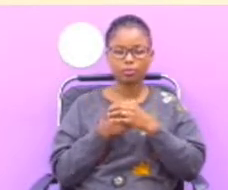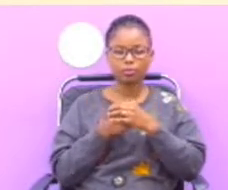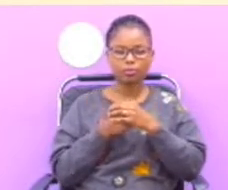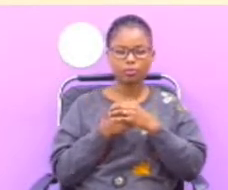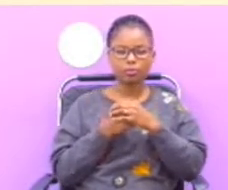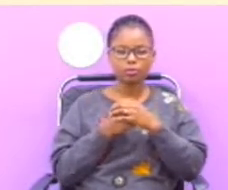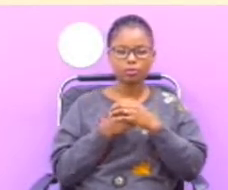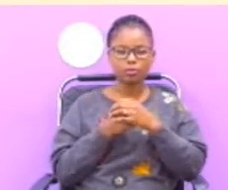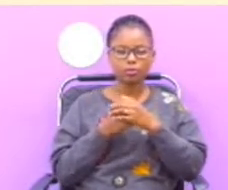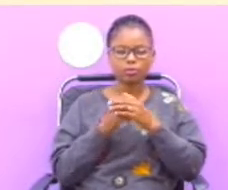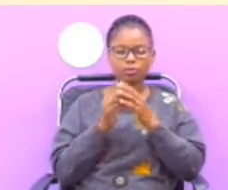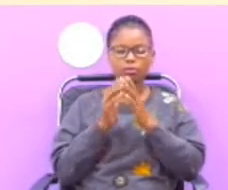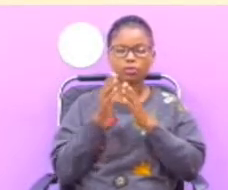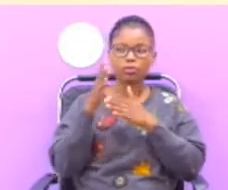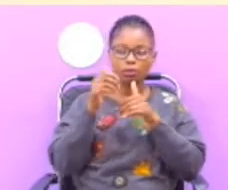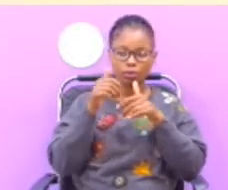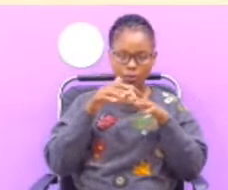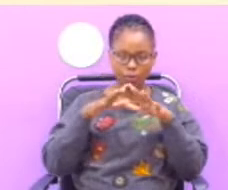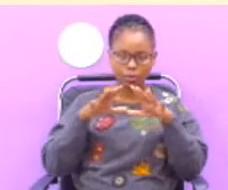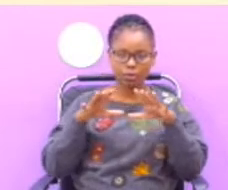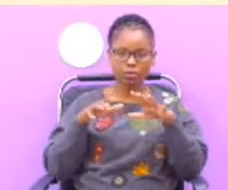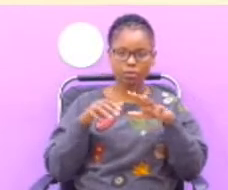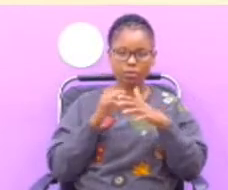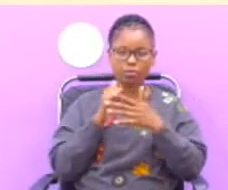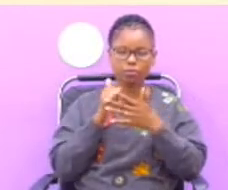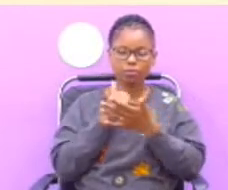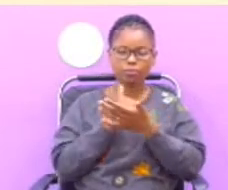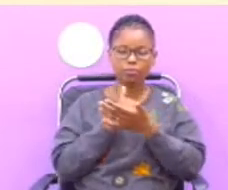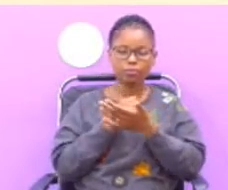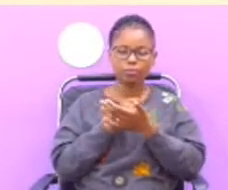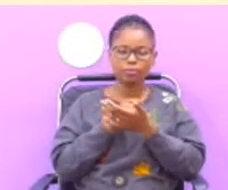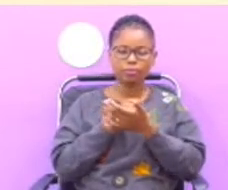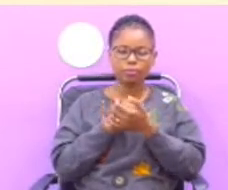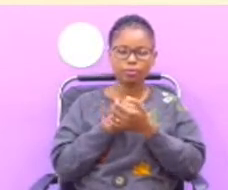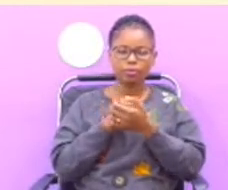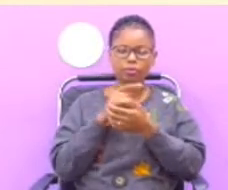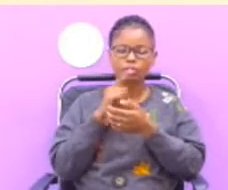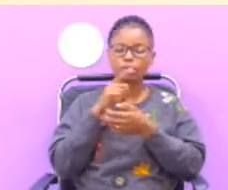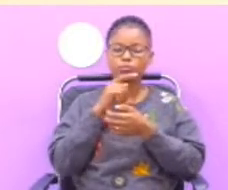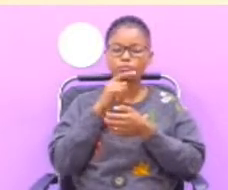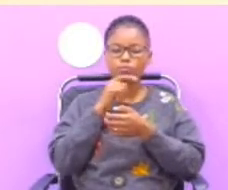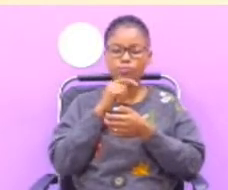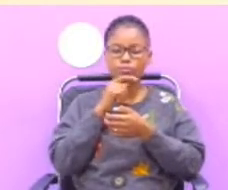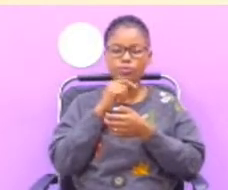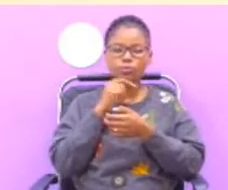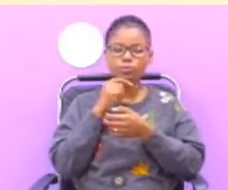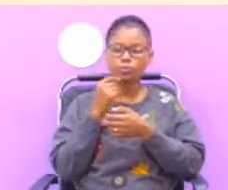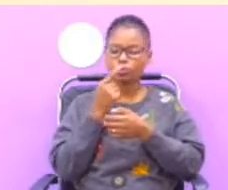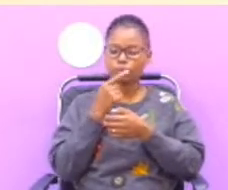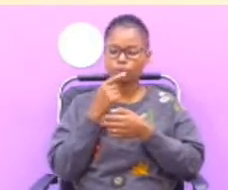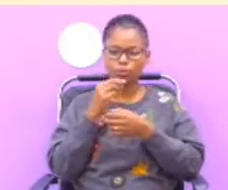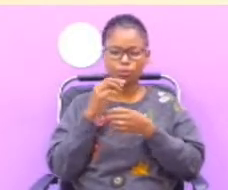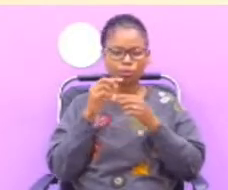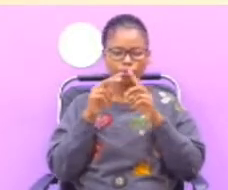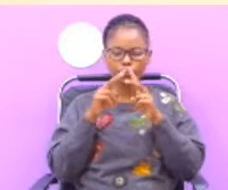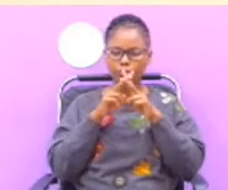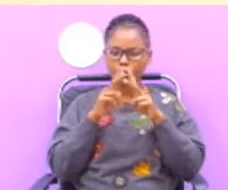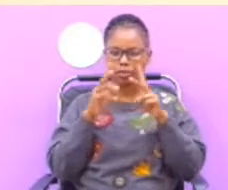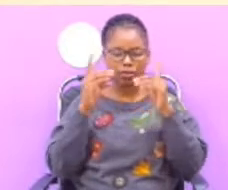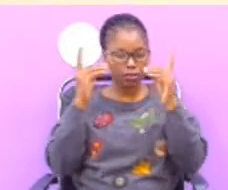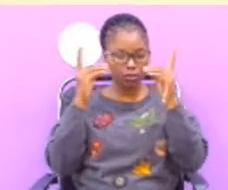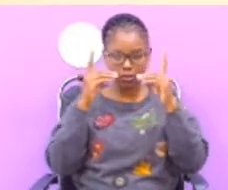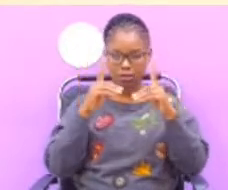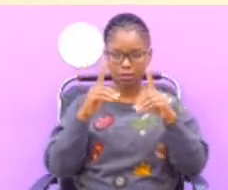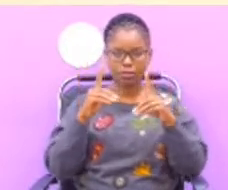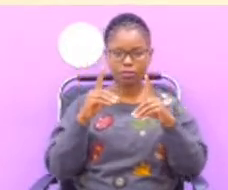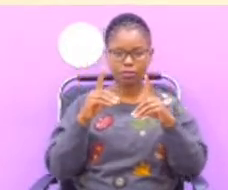gĩkũyũ ngai akũrathime bwana asifiwe sana ũguo nĩ mũthuri ũmwe wa arĩa maragia mekinyĩire nĩ mũthuri ũrĩa ũmwe